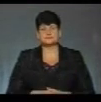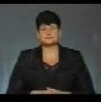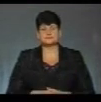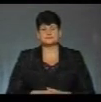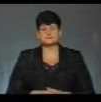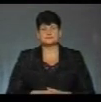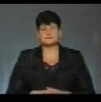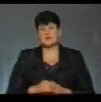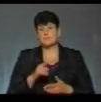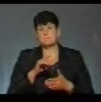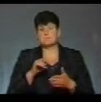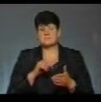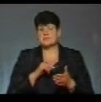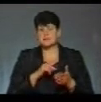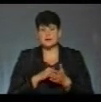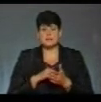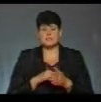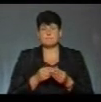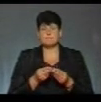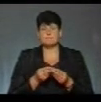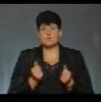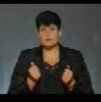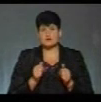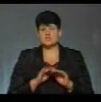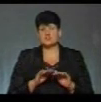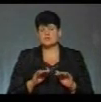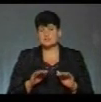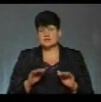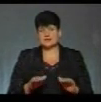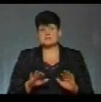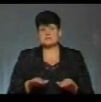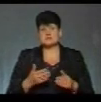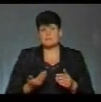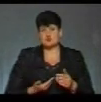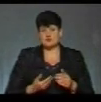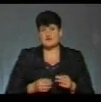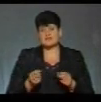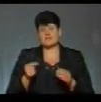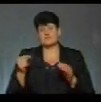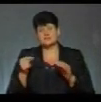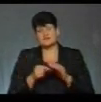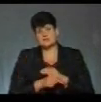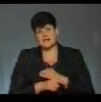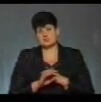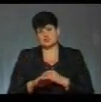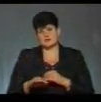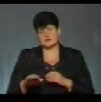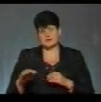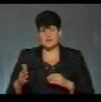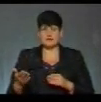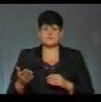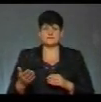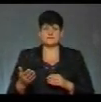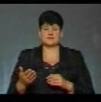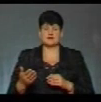Ну, питання... пропажі дітей, зникнення їх з місця проживання, залишення чи втеча з місця проживання,